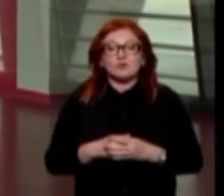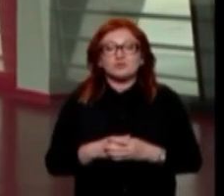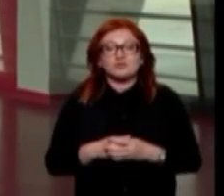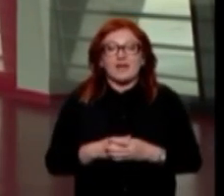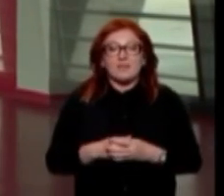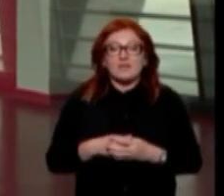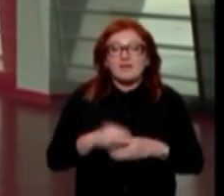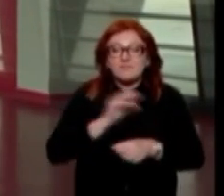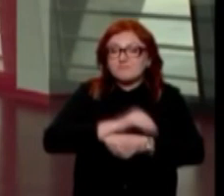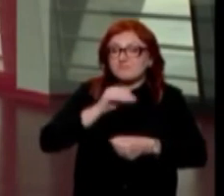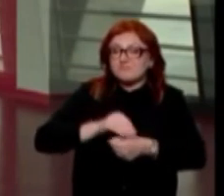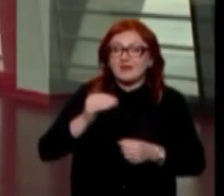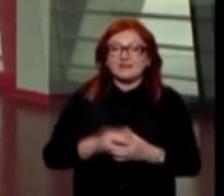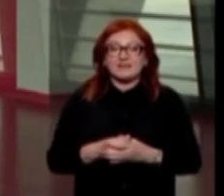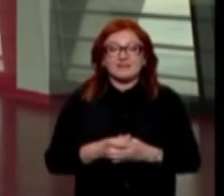szwanki,